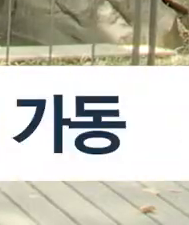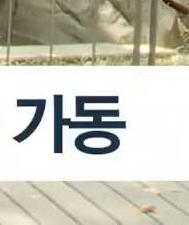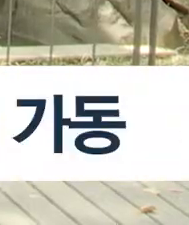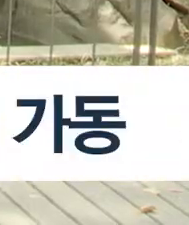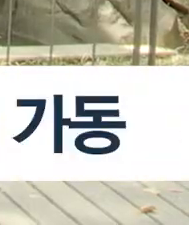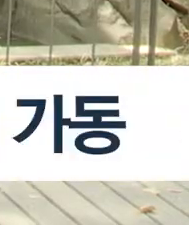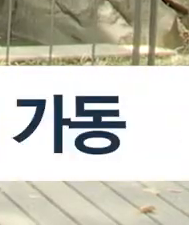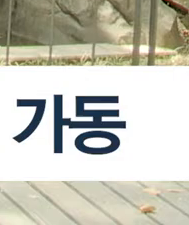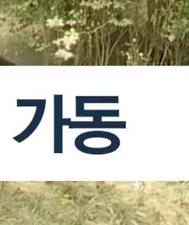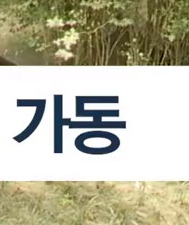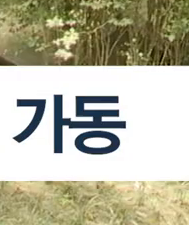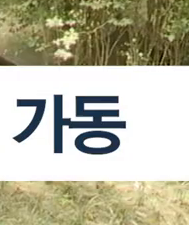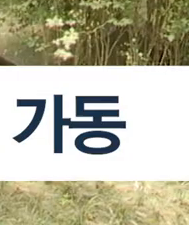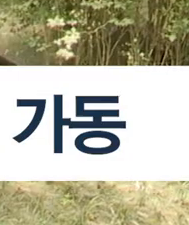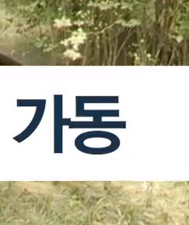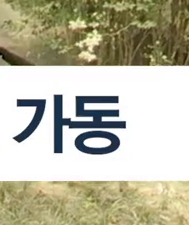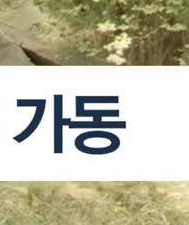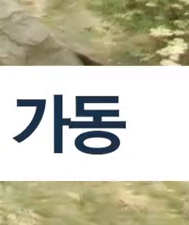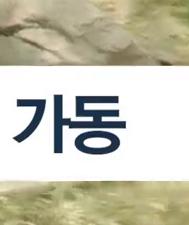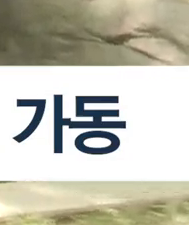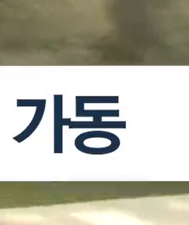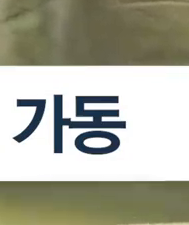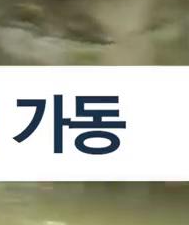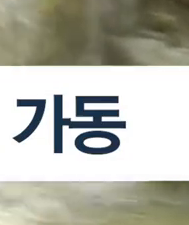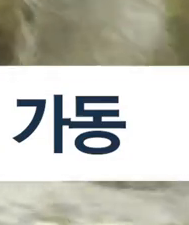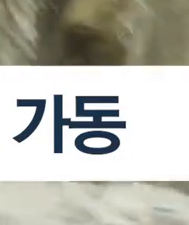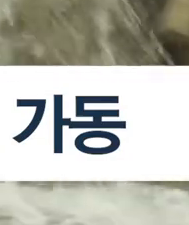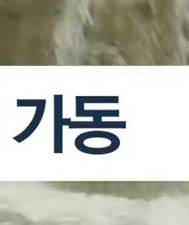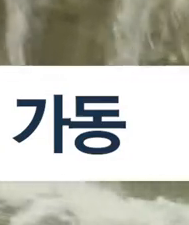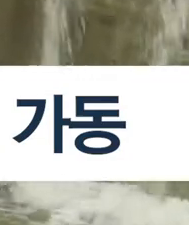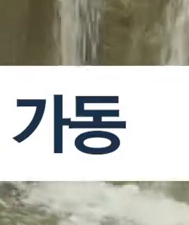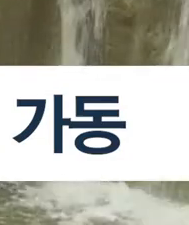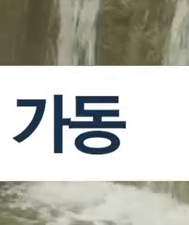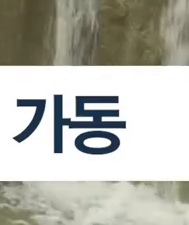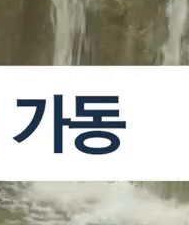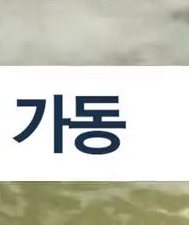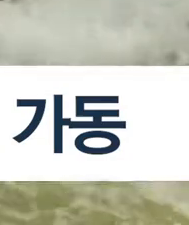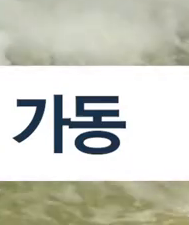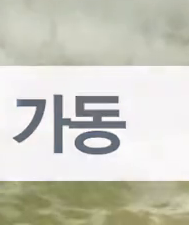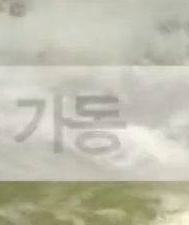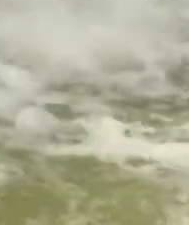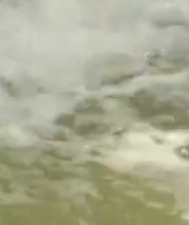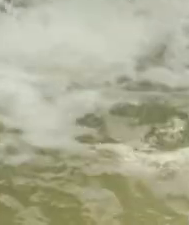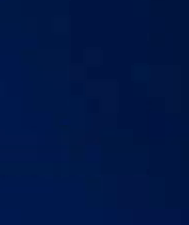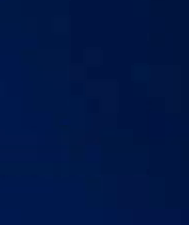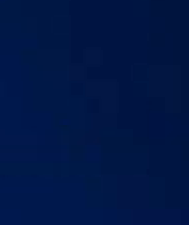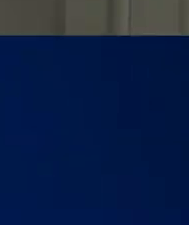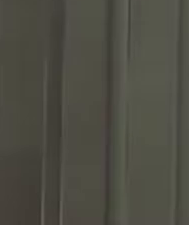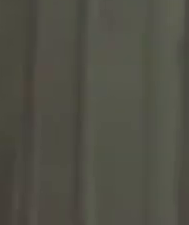강서구가 지난 2017년부터 시작한 개화산 되살리기 사업을 완료하고 시범 가동에 들어갔습니다.